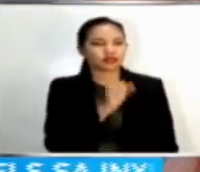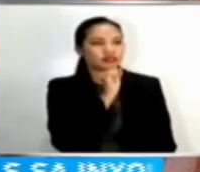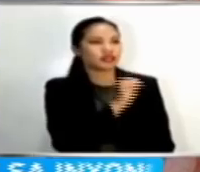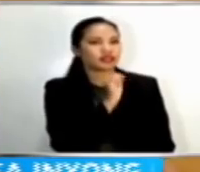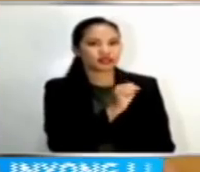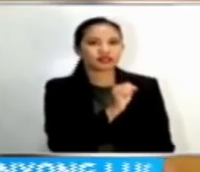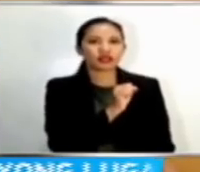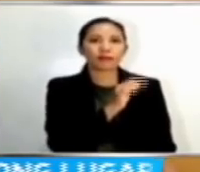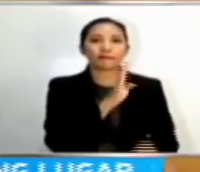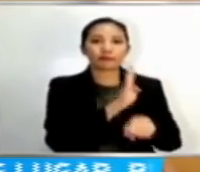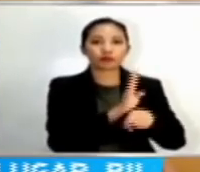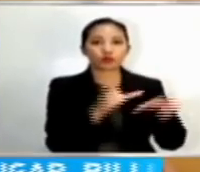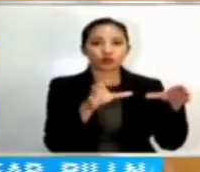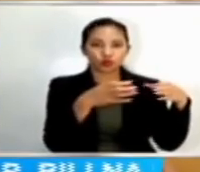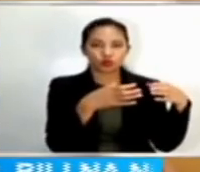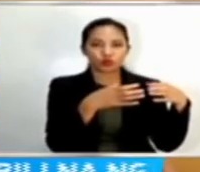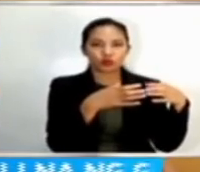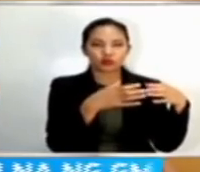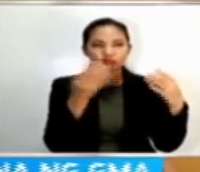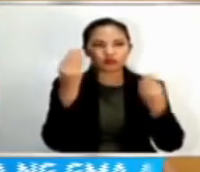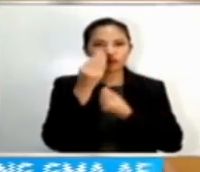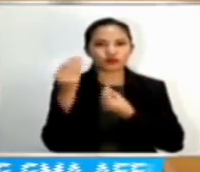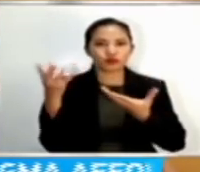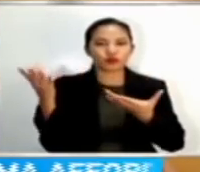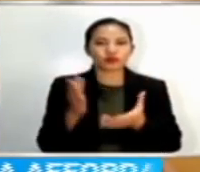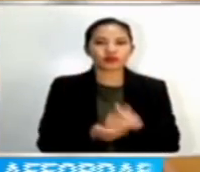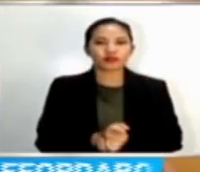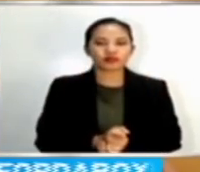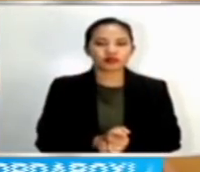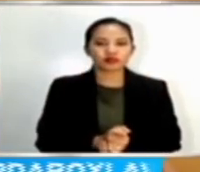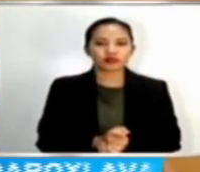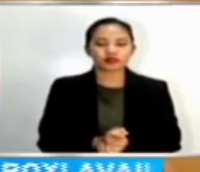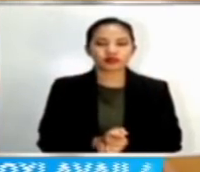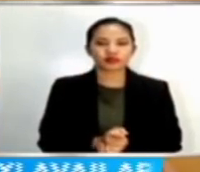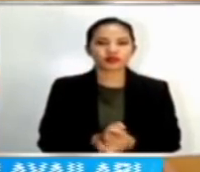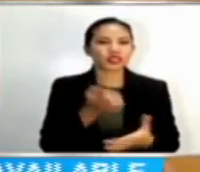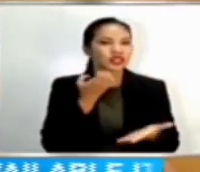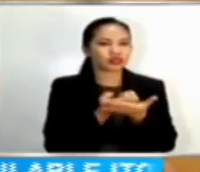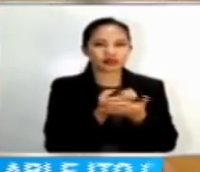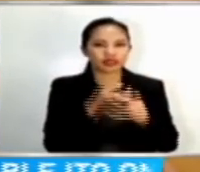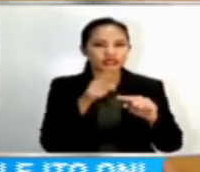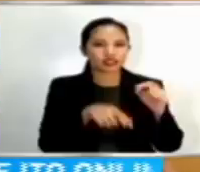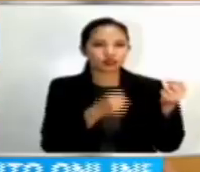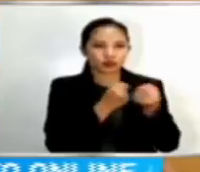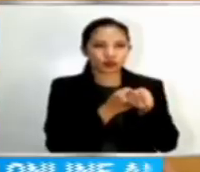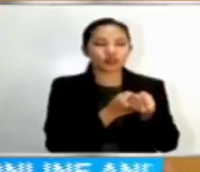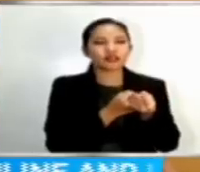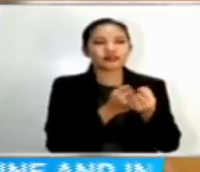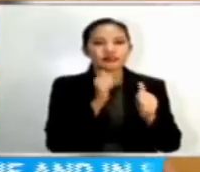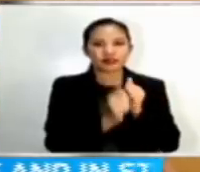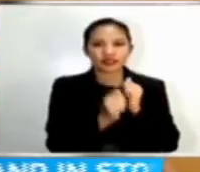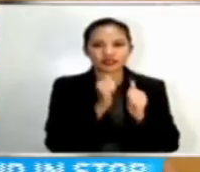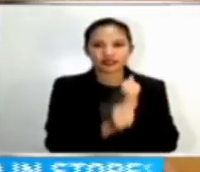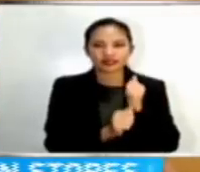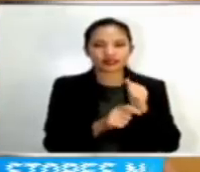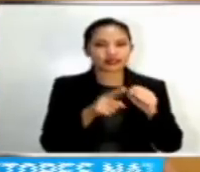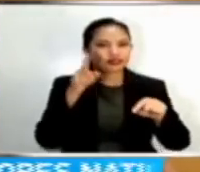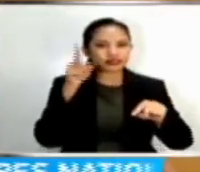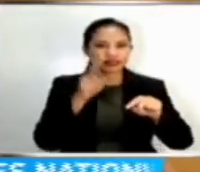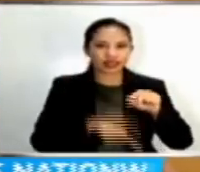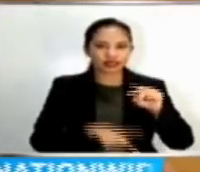nagsasabi na talagang hindi kakayanin ng ating ekonomiya, no, na hindi ma-achieve kumbaga itong herd immunity as soon as